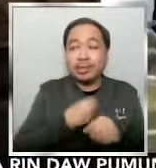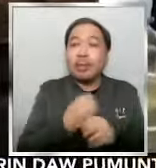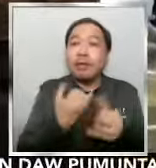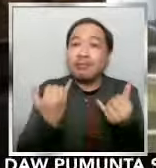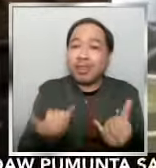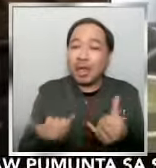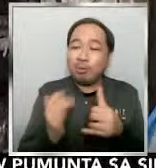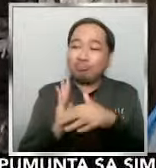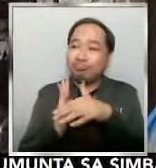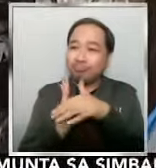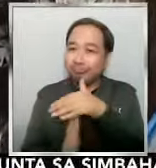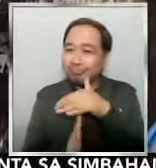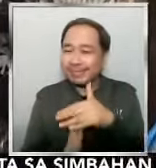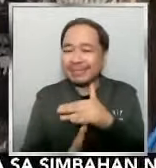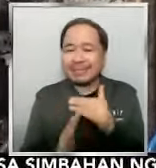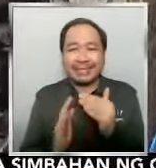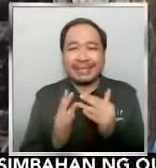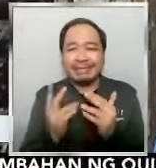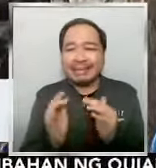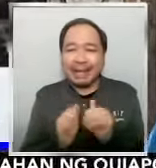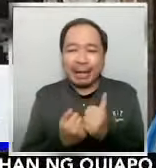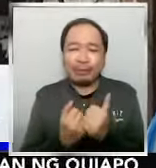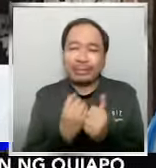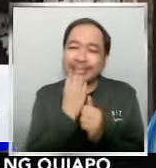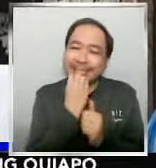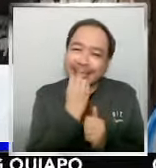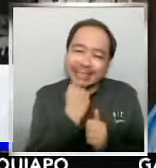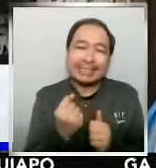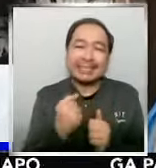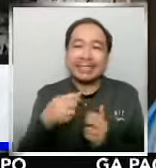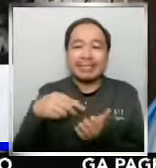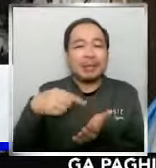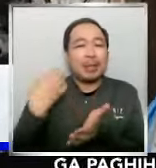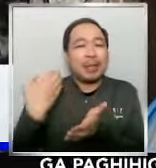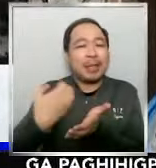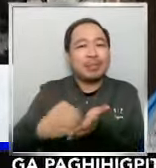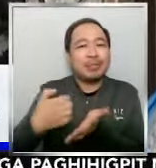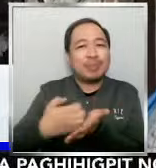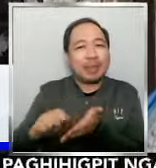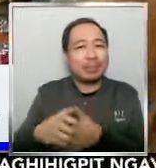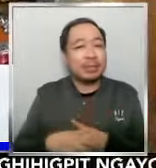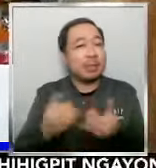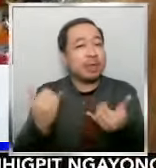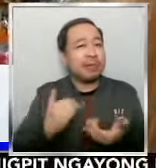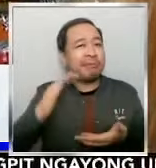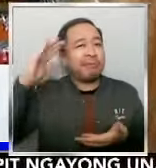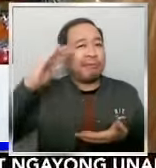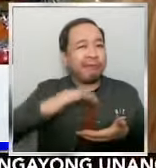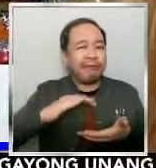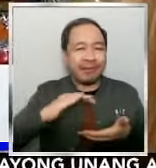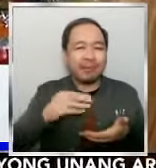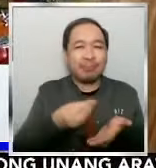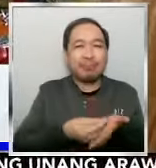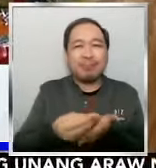makatipid sa gastusin. Medyo nag-less kami ng mga binibili, yung mga hindi masyadong kailangan. Bibili kami